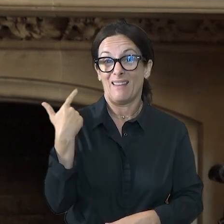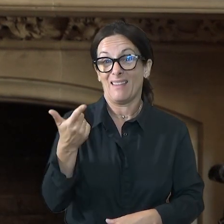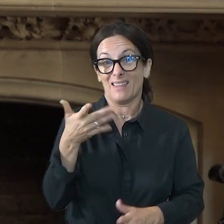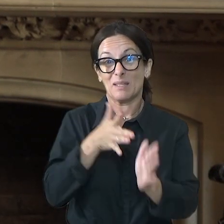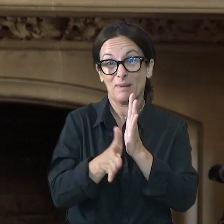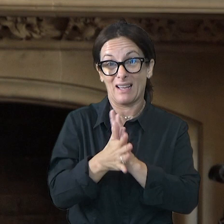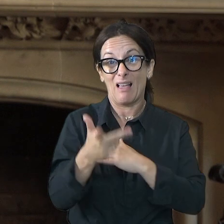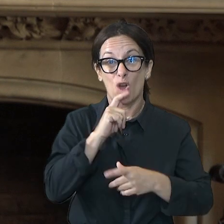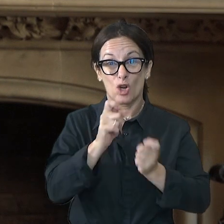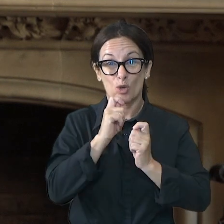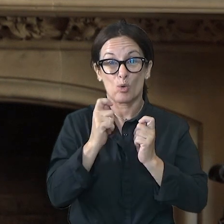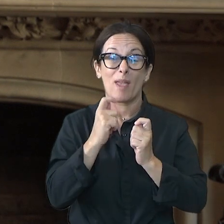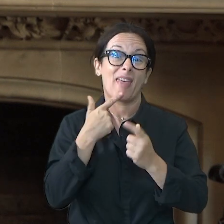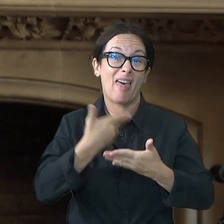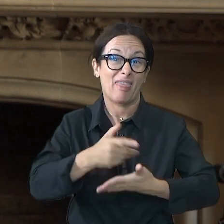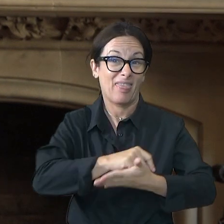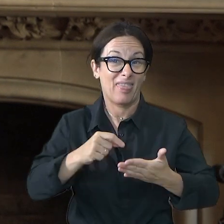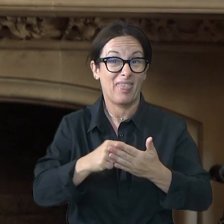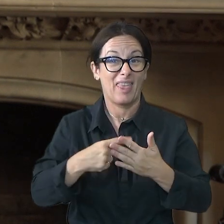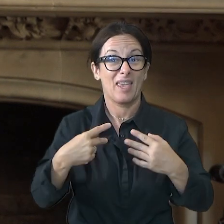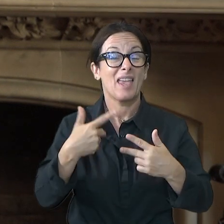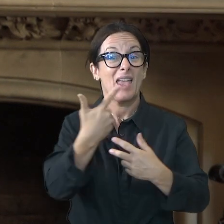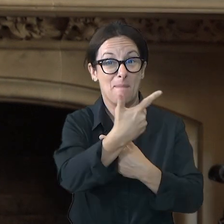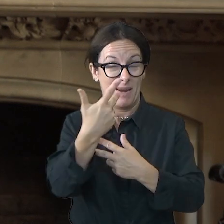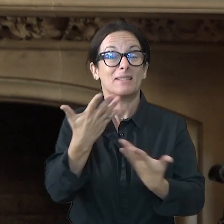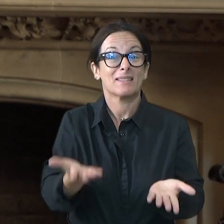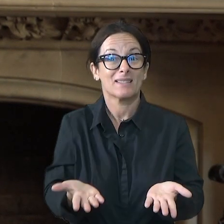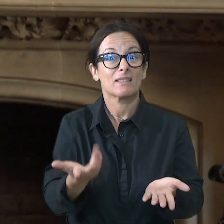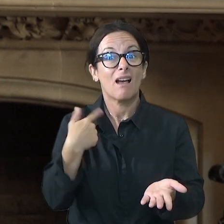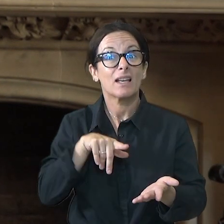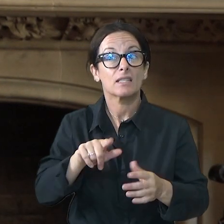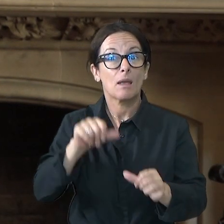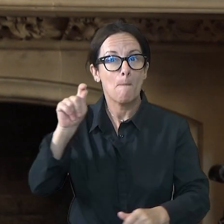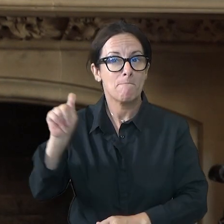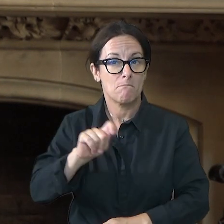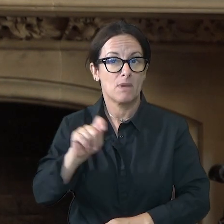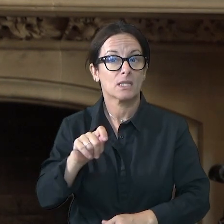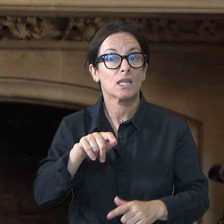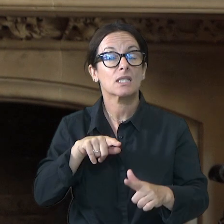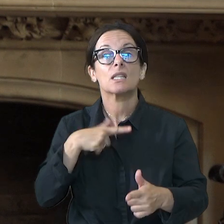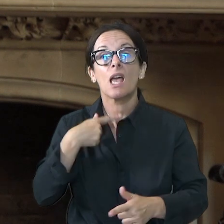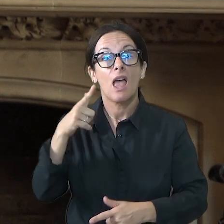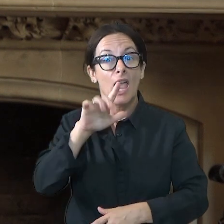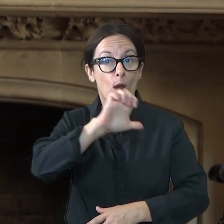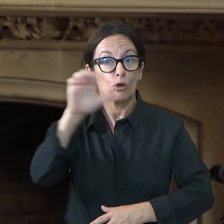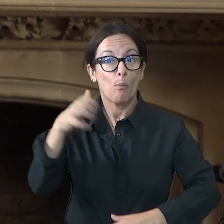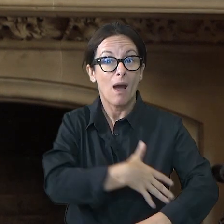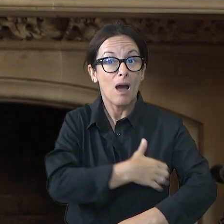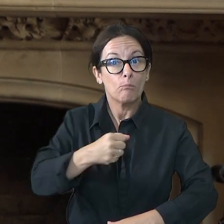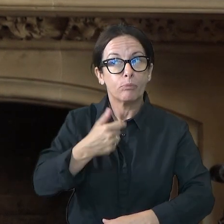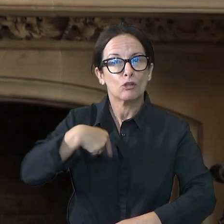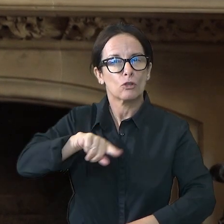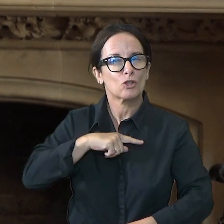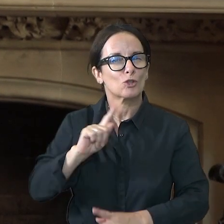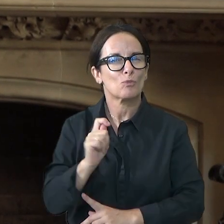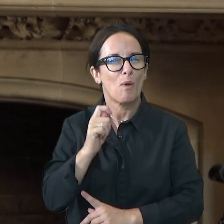deia l'altre dia, que també vaig fer una roda de premsa, estarem vigilants que no se perdi ni un recurs des que s'han aconseguit en aquests darrers mesos, des